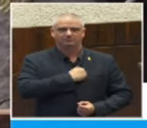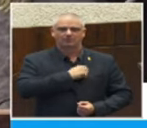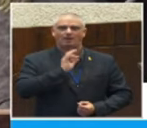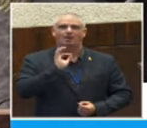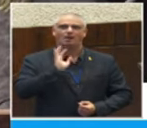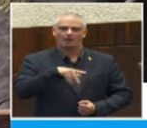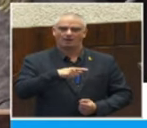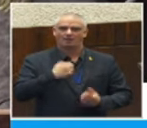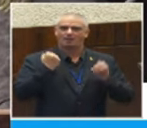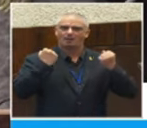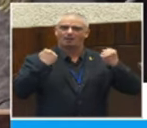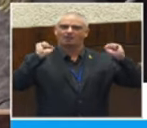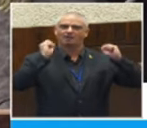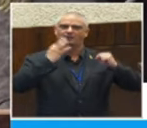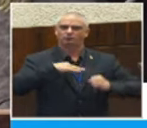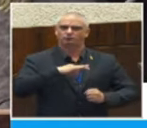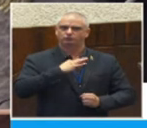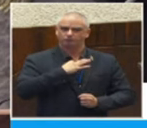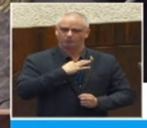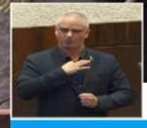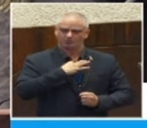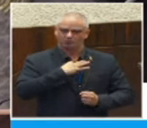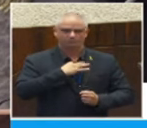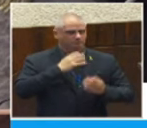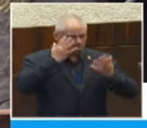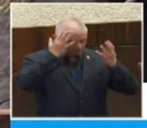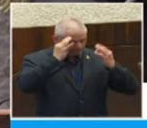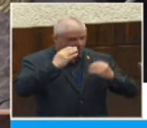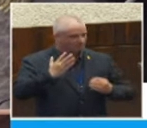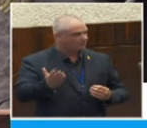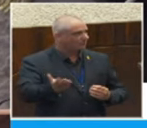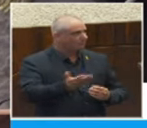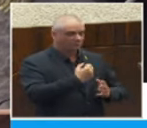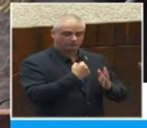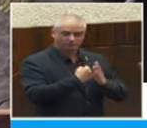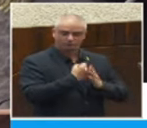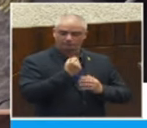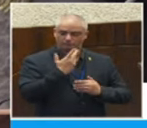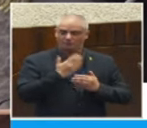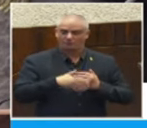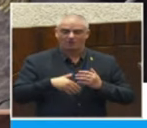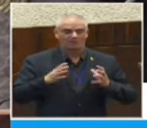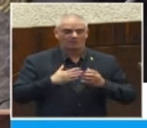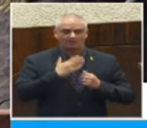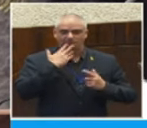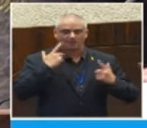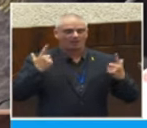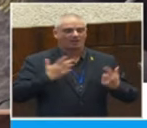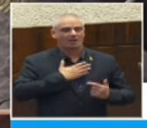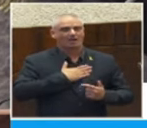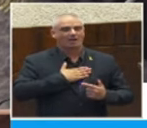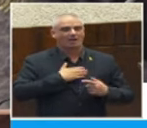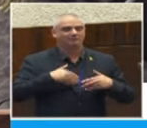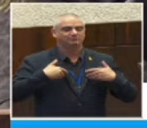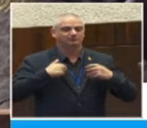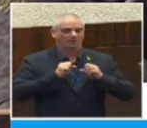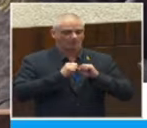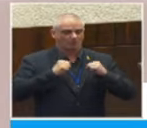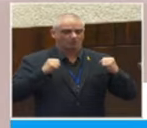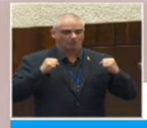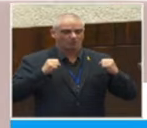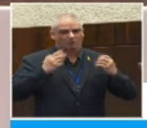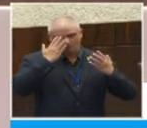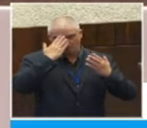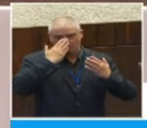חירותנו. מכובדיי, בסוף השבוע האחרון חגג עם ישראל את חג שמחת תורה, שברוך השם